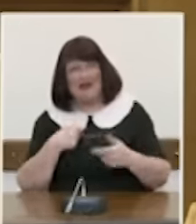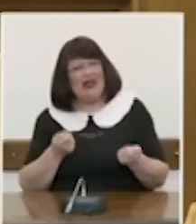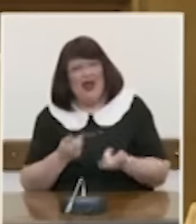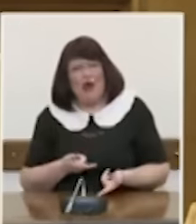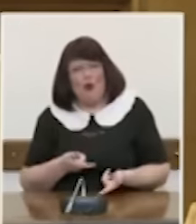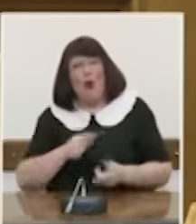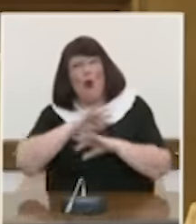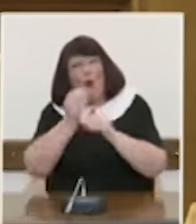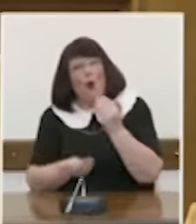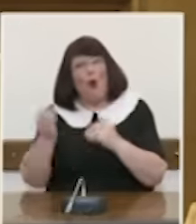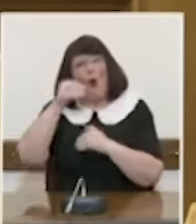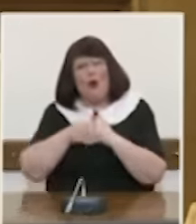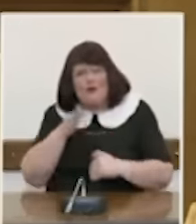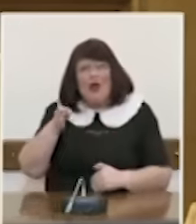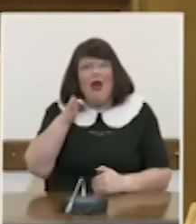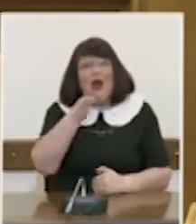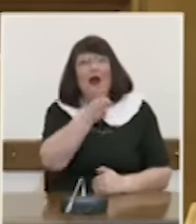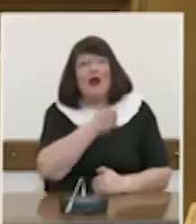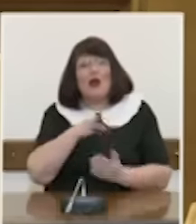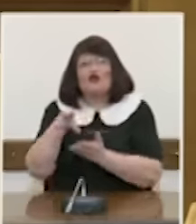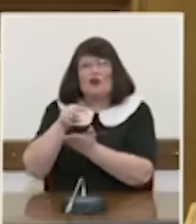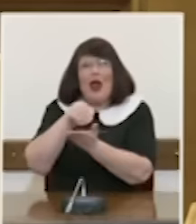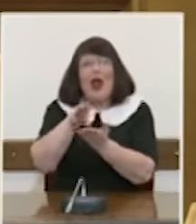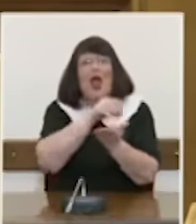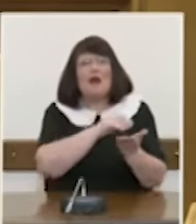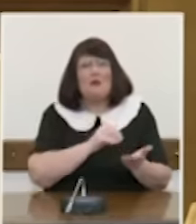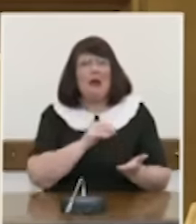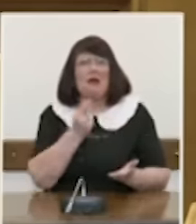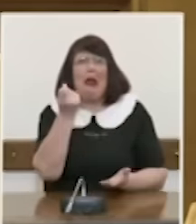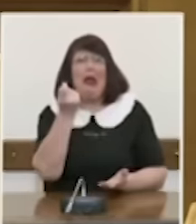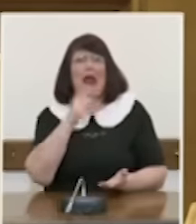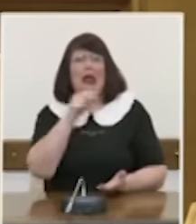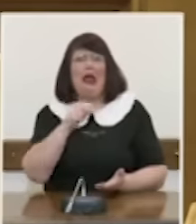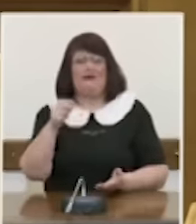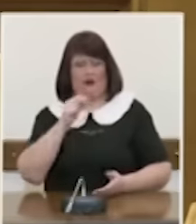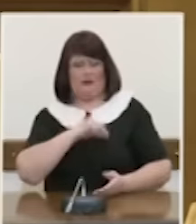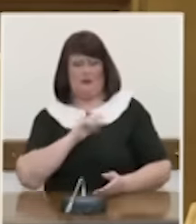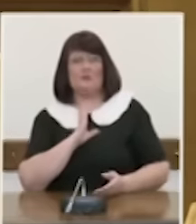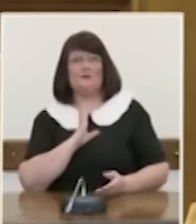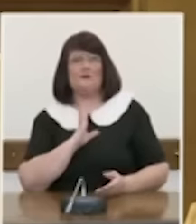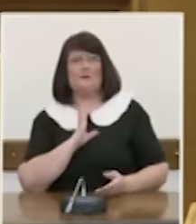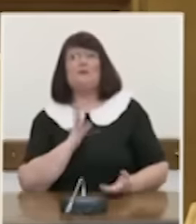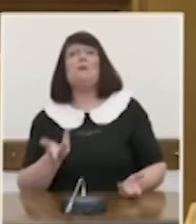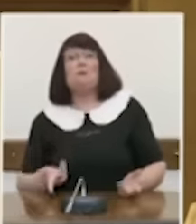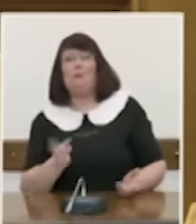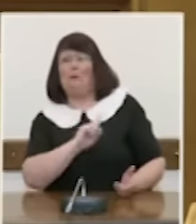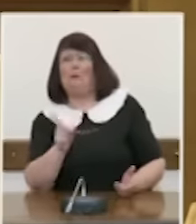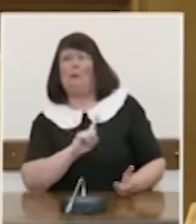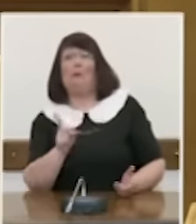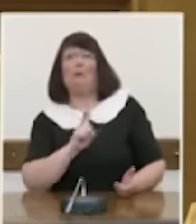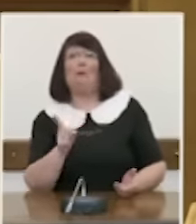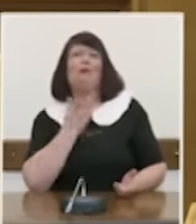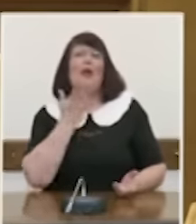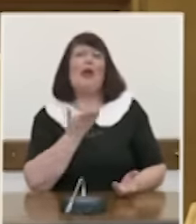να γλιτώσουμε στο τέλος μερικά ευρώ προφανώς που θα τα έχουμε φάει όμως οπωσδήποτε